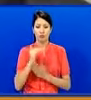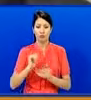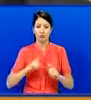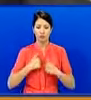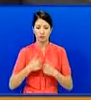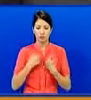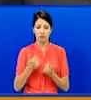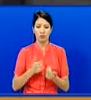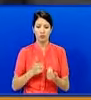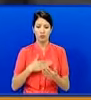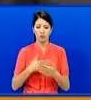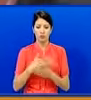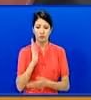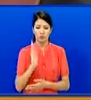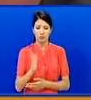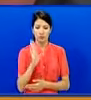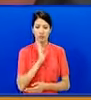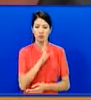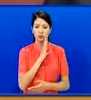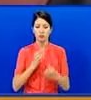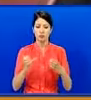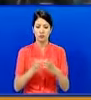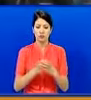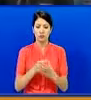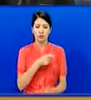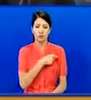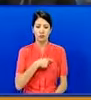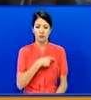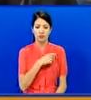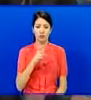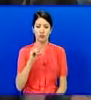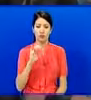күшті серпін береді, дейді Қазақстан әйелдер құрамасының бас бапкері Рустам Хуснутдинов.